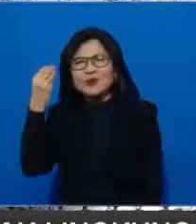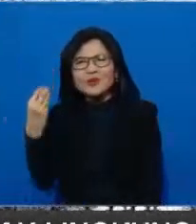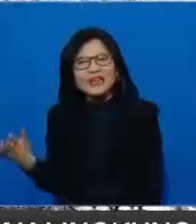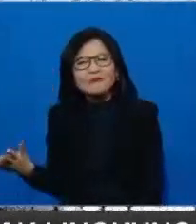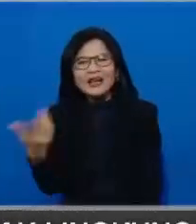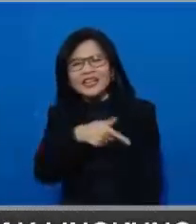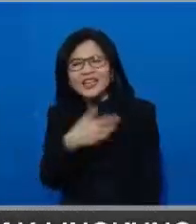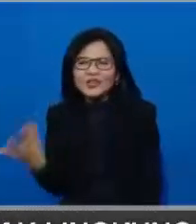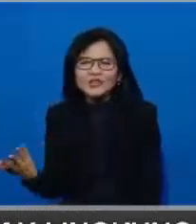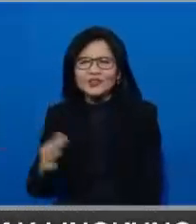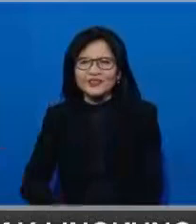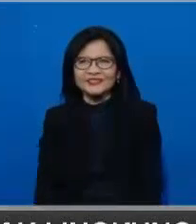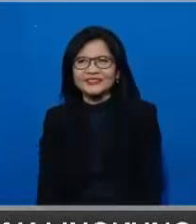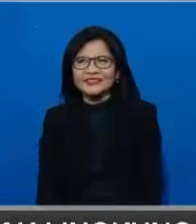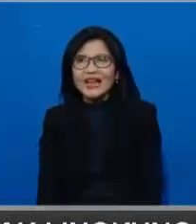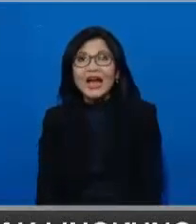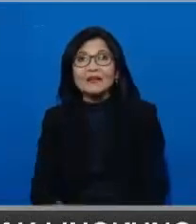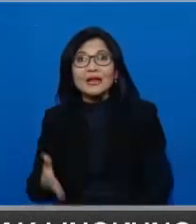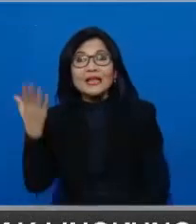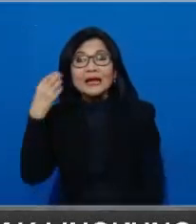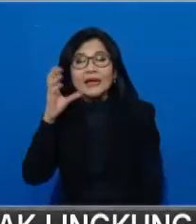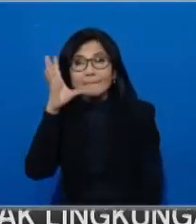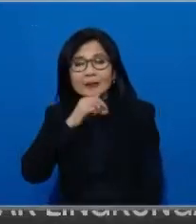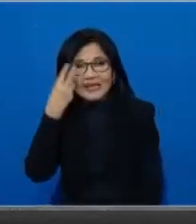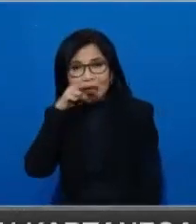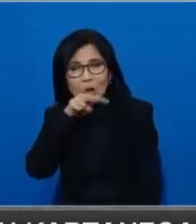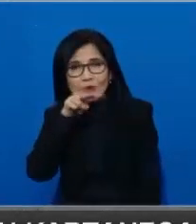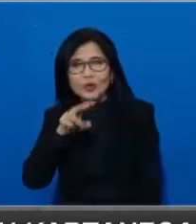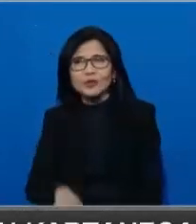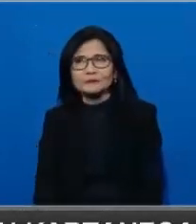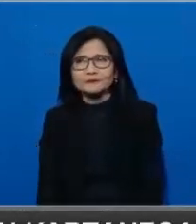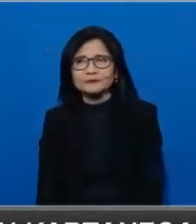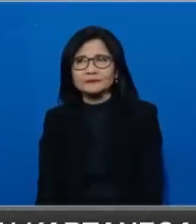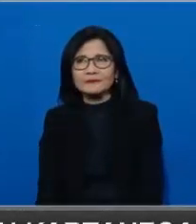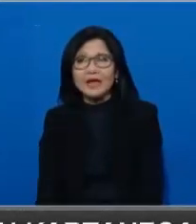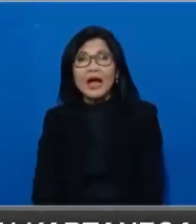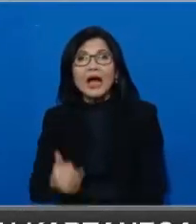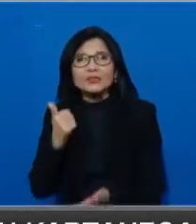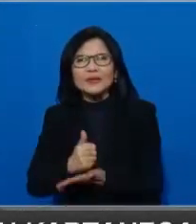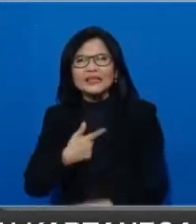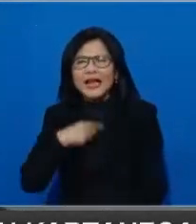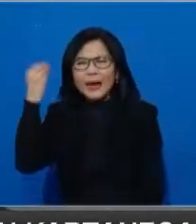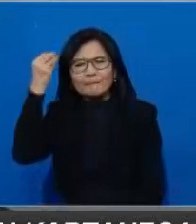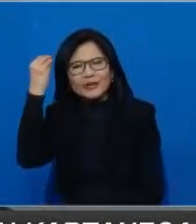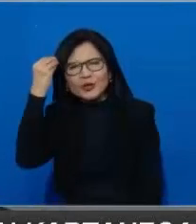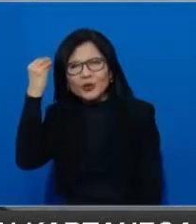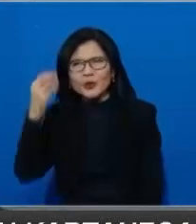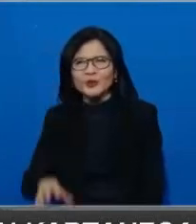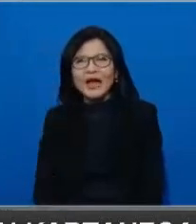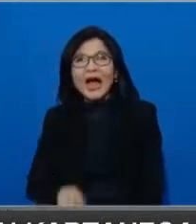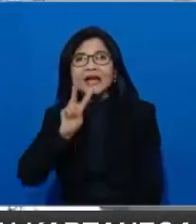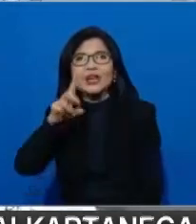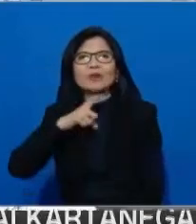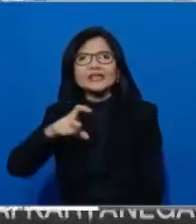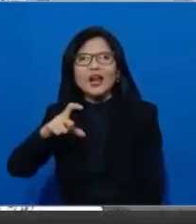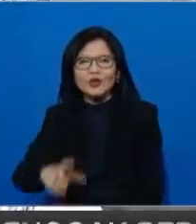atau yang itu gitu. Tapi setelah tadi malam nonton gitu kan ya? Sebenarnya saya masih agak bingung juga antara ada dua calon yang saya masih